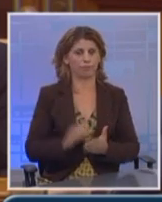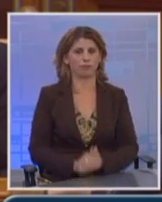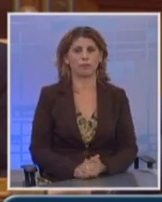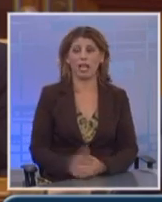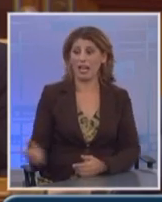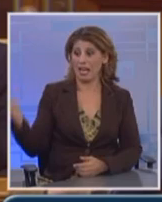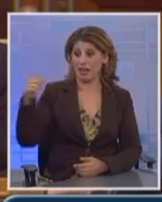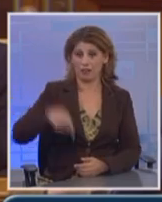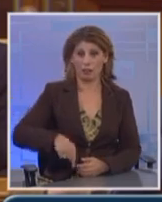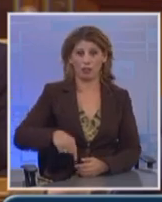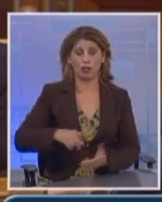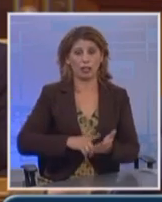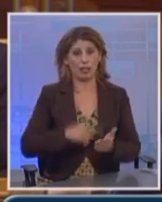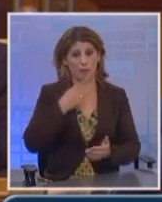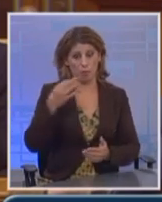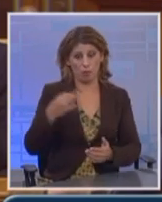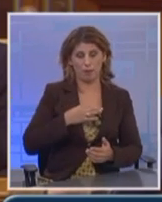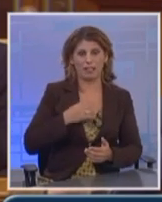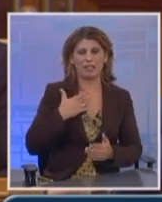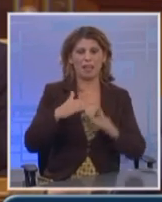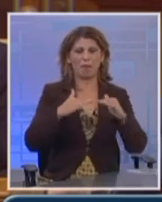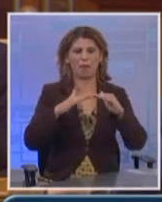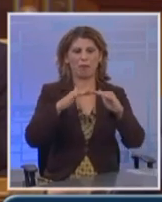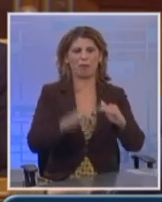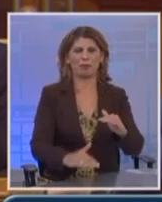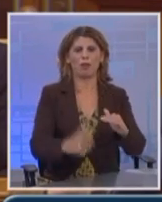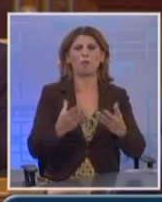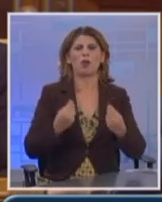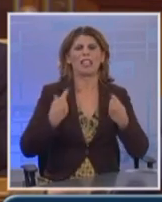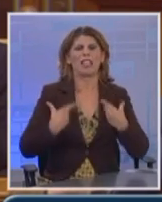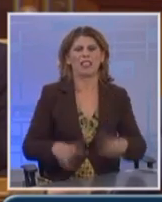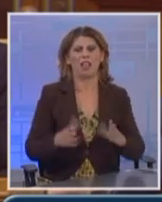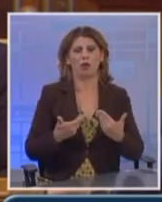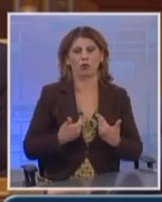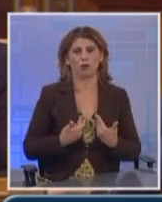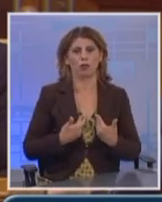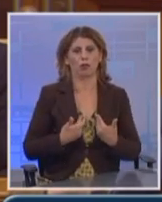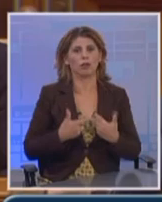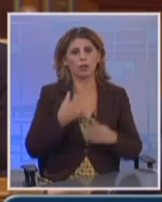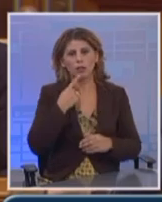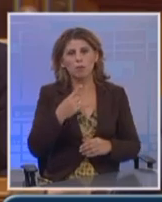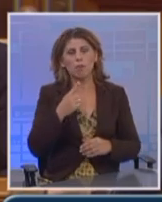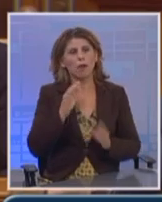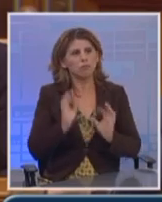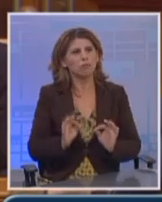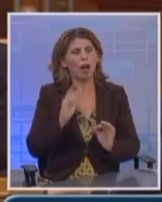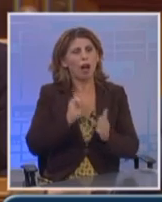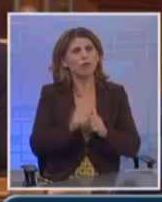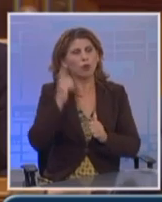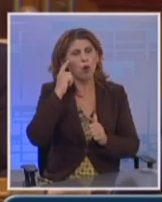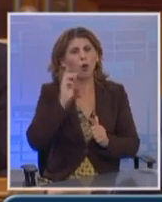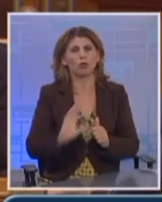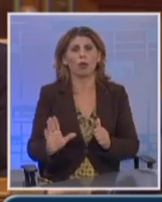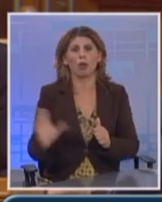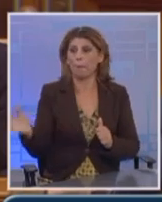ήρθατε και είπατε πάλι ότι πρέπει να ντρέπομαι, ότι ρίχνω το επίπεδο, ότι είμαι πάρα πολύ χυδαίος ή ότι είπα κάτι αυτονόητο. Πείτε μας αν